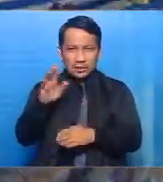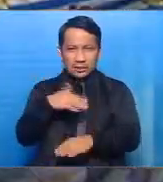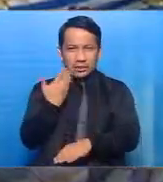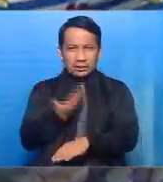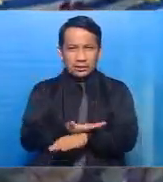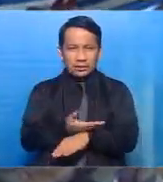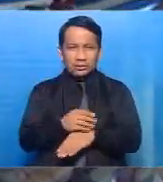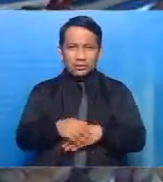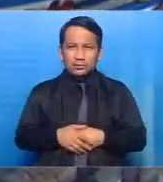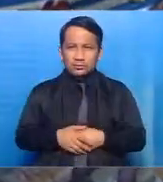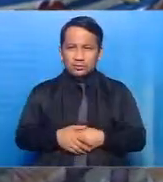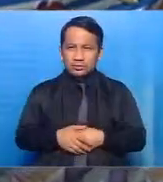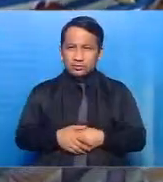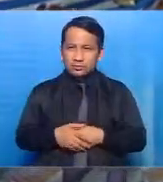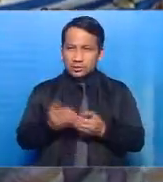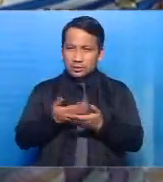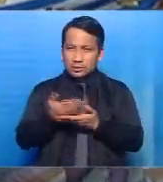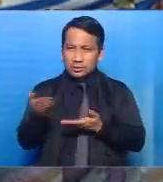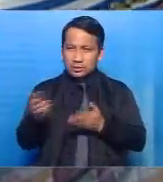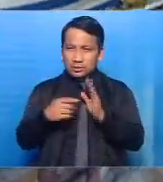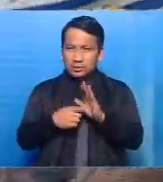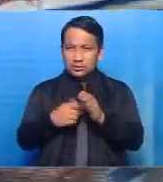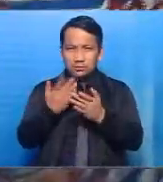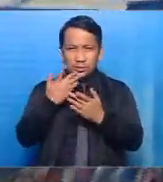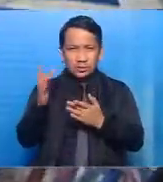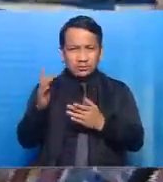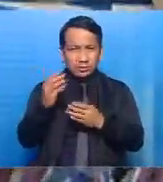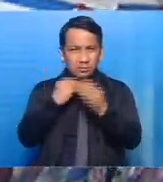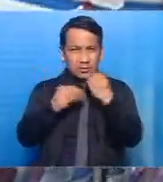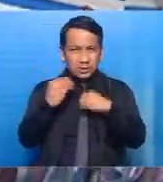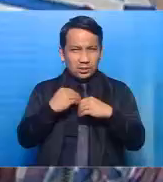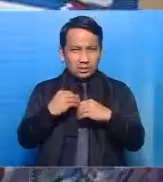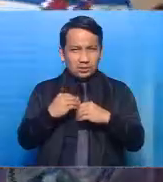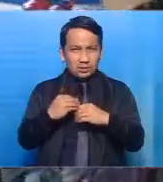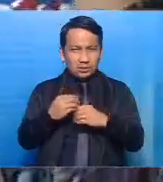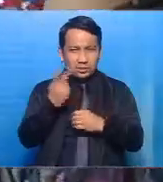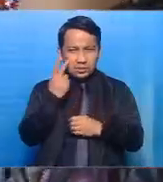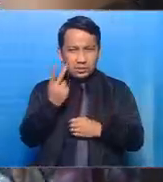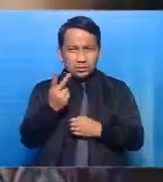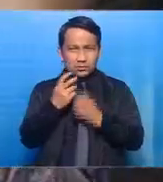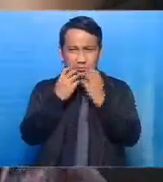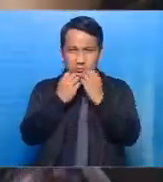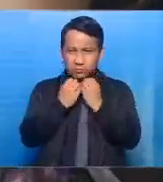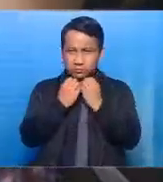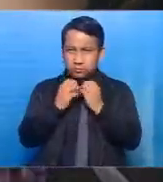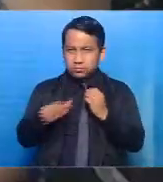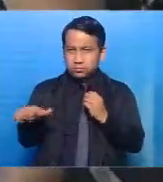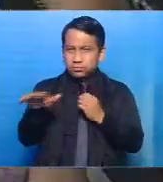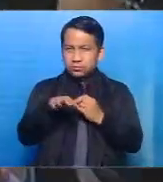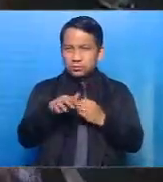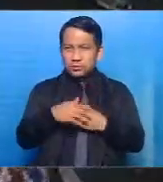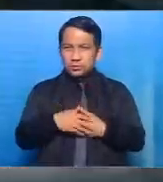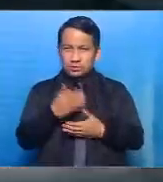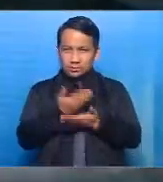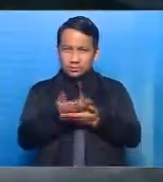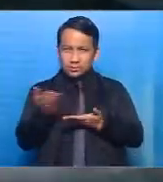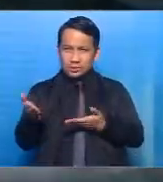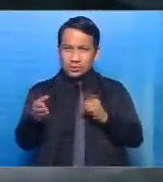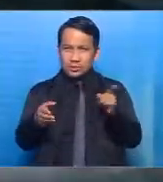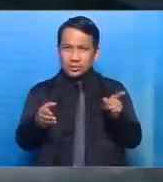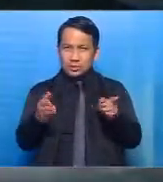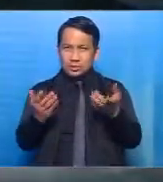anak. Imbes na makabili ng masustansa at masarap na ulam, puro pagtitipid ang kanyang ginagawa. Bumibili lang ako